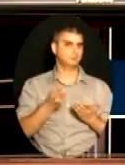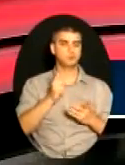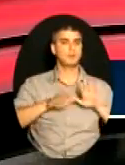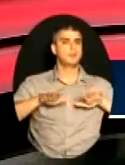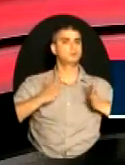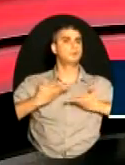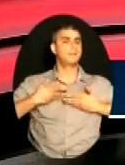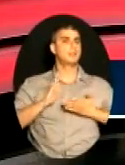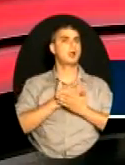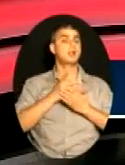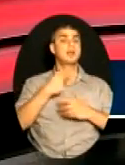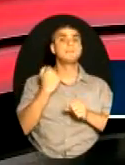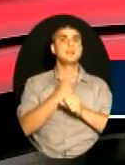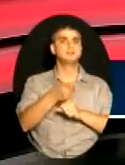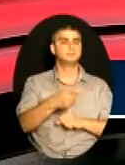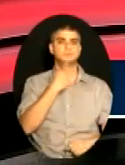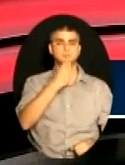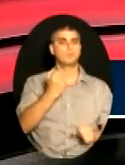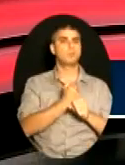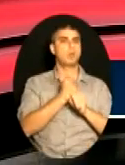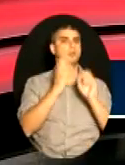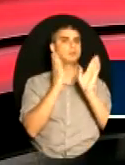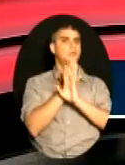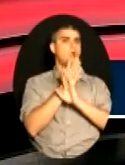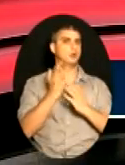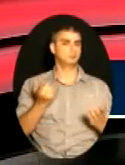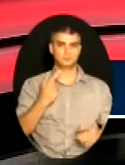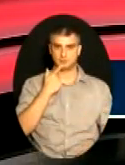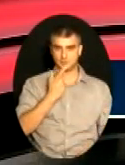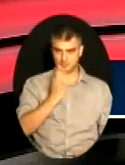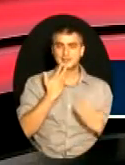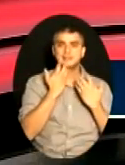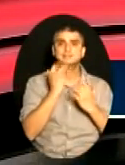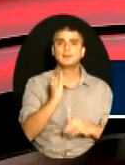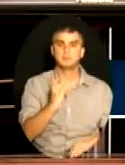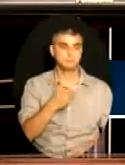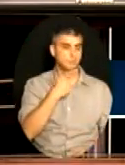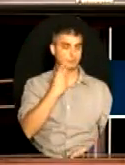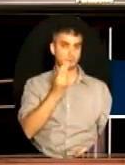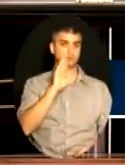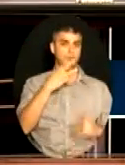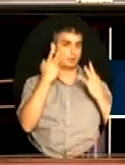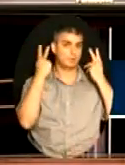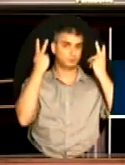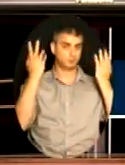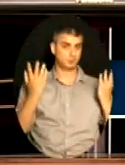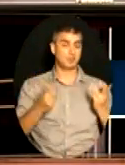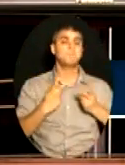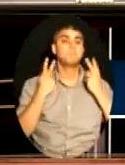שהממשלה מקבלת החלטה שהמעשים האלה מוגדרים כפעולות טרור? קודם כל יש לזה, יש לזה כמה משמעויות.